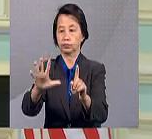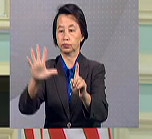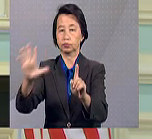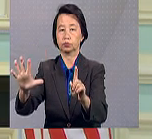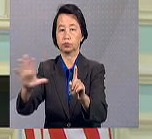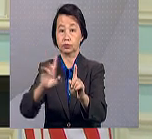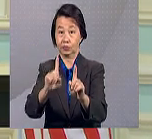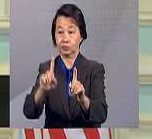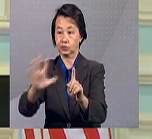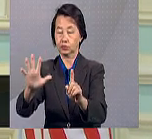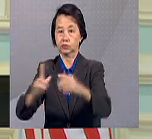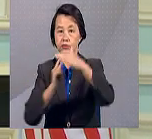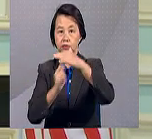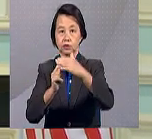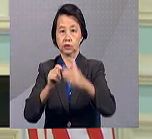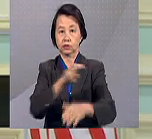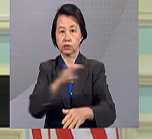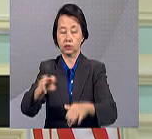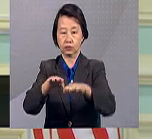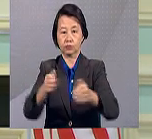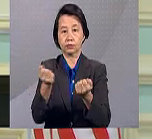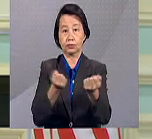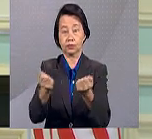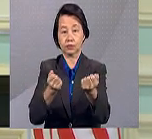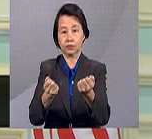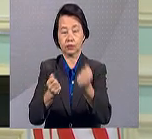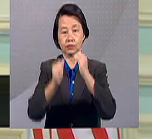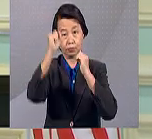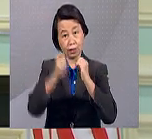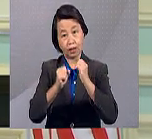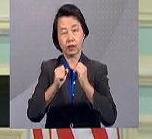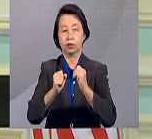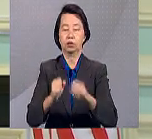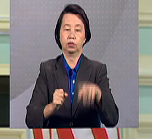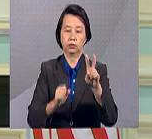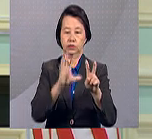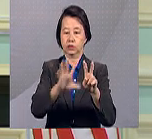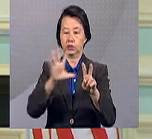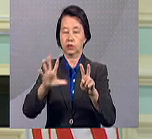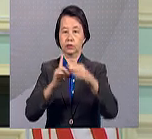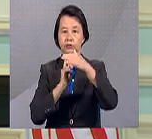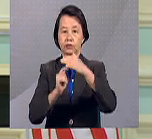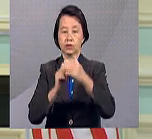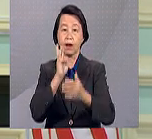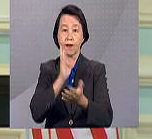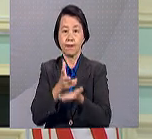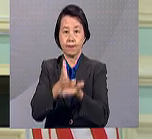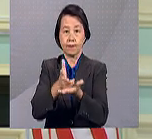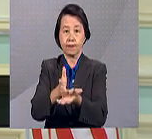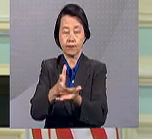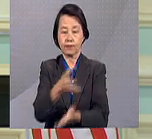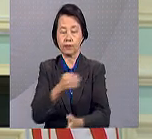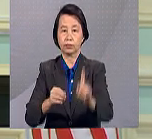1,155 terminal pengangkutan darat, 205 terminal pengangkutan air